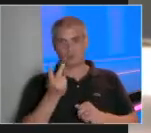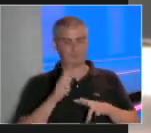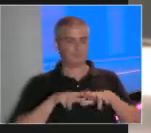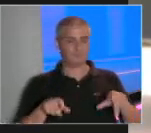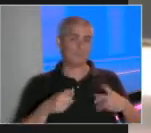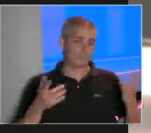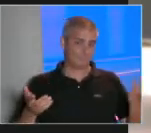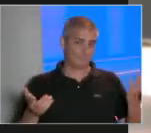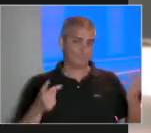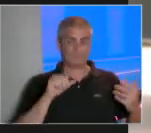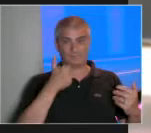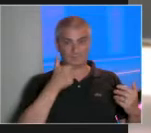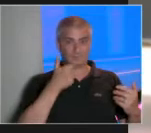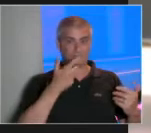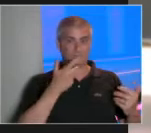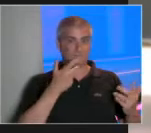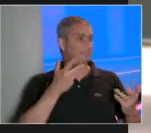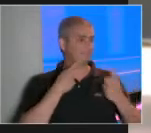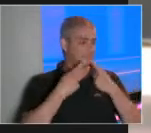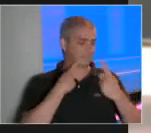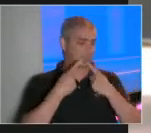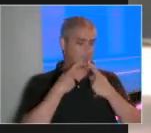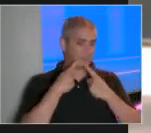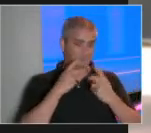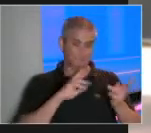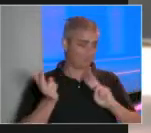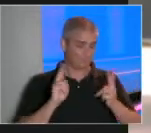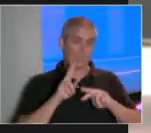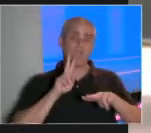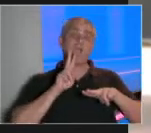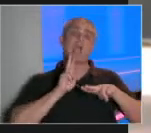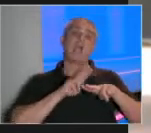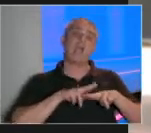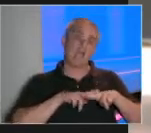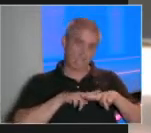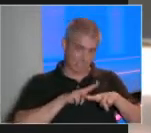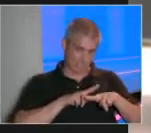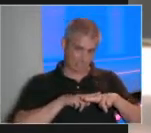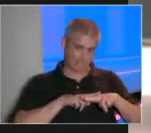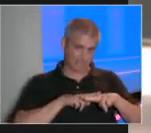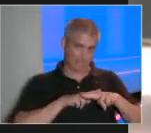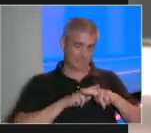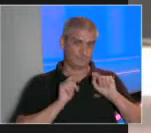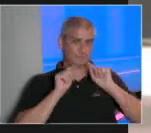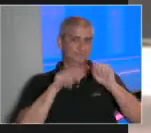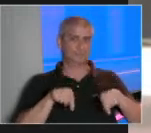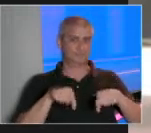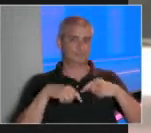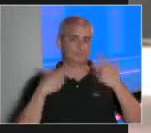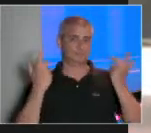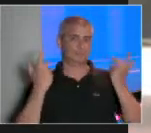כזה שבו קודם כל יושבים למסע ומתן בין הצדדים, ורק לאחר מכן מגיעים